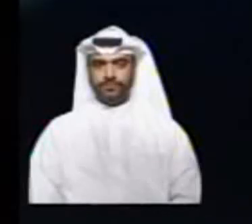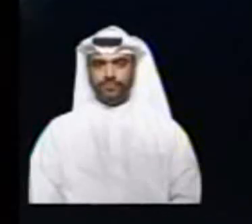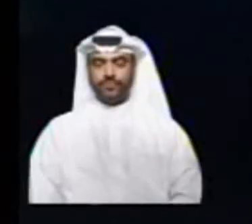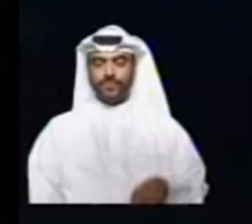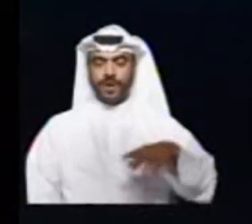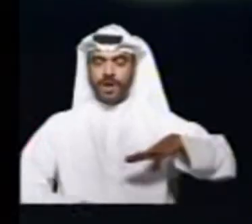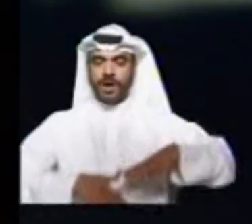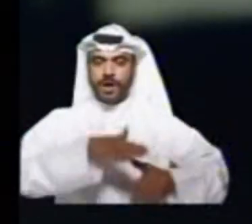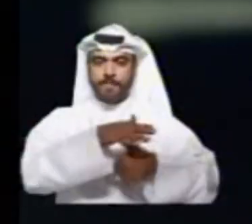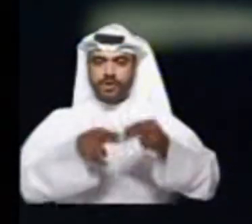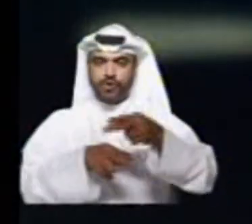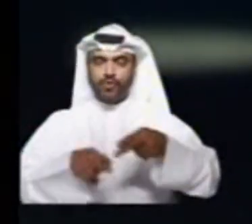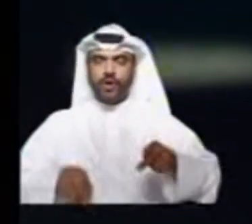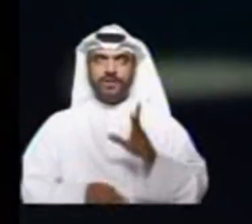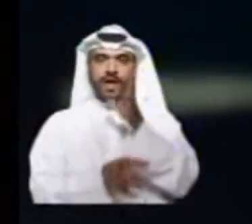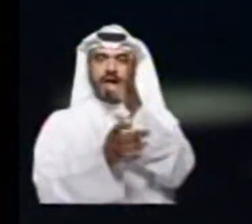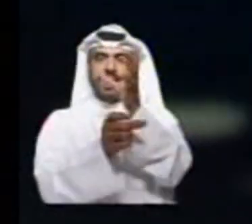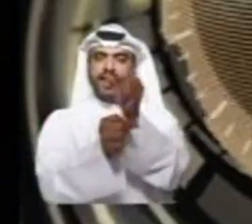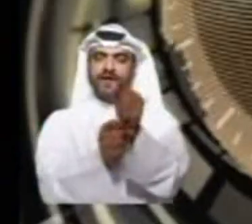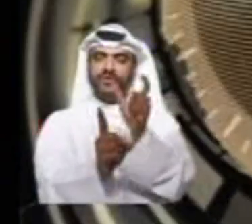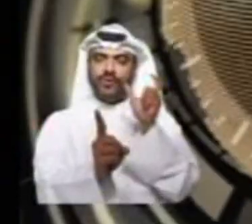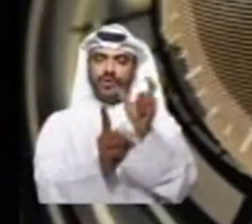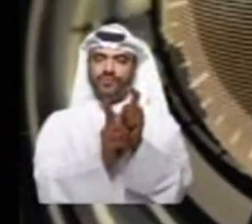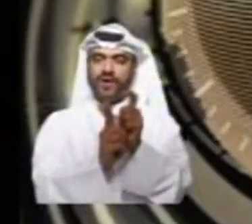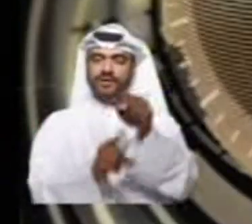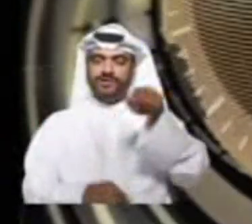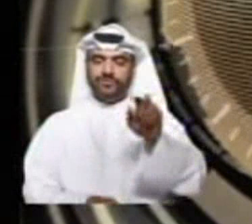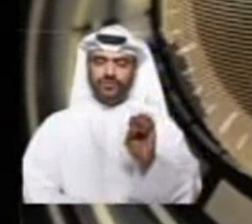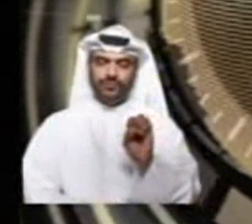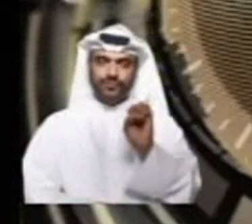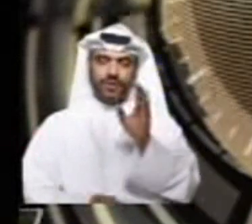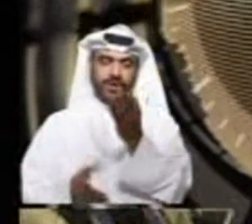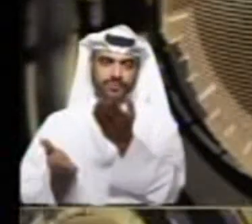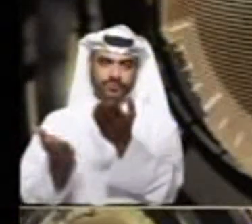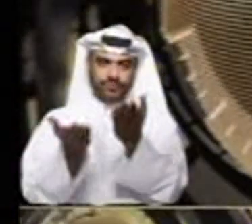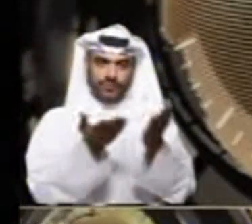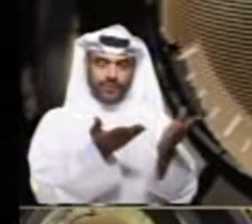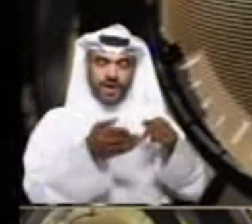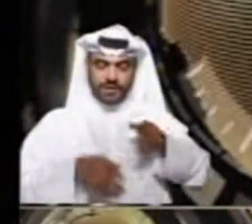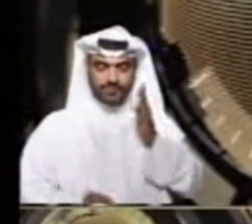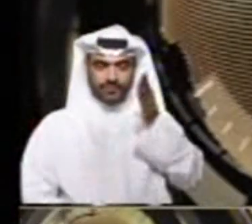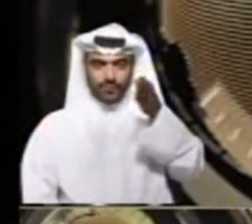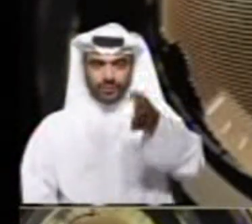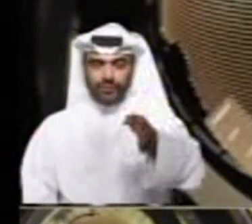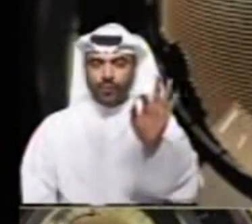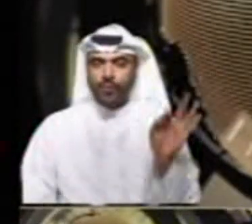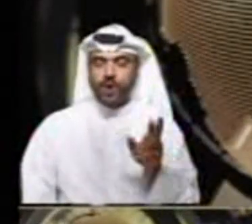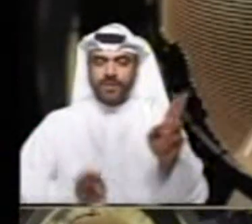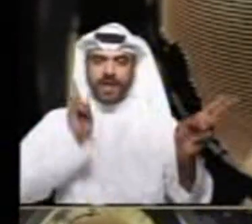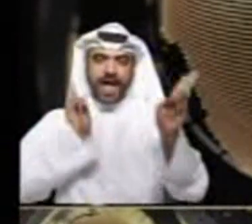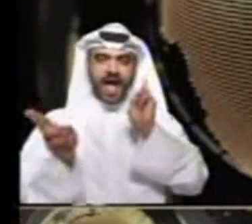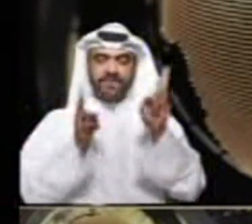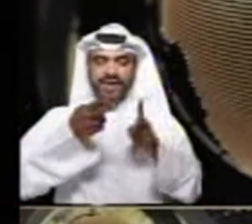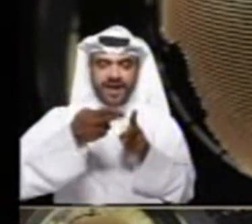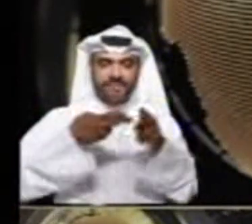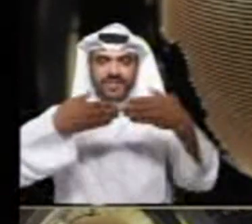يتفضل حضرة صاحب السمو أمير البلاد الشيخ صباح الأحمد الجابر الصباح حفظه الله ورعاه، فيشمل برعايته وحضوره حفل افتتاح